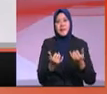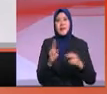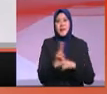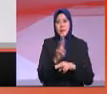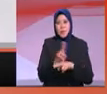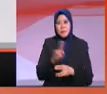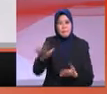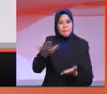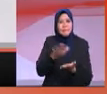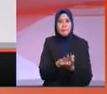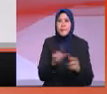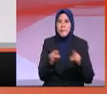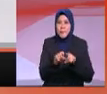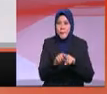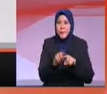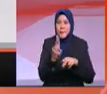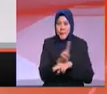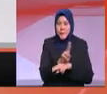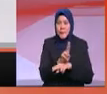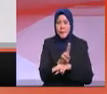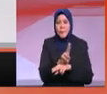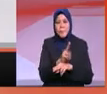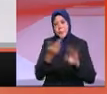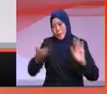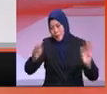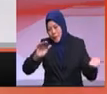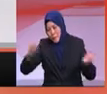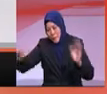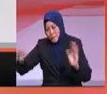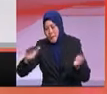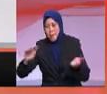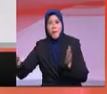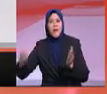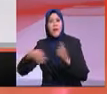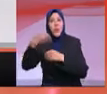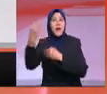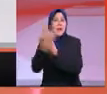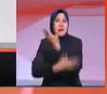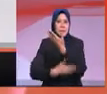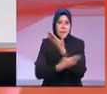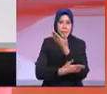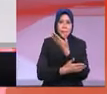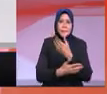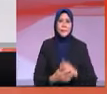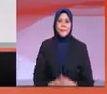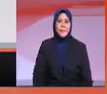guna pakai yang untuk kita melihat perbandingan negara kita dengan negara yang lain. Next.